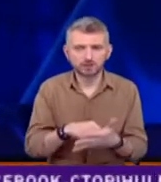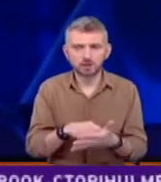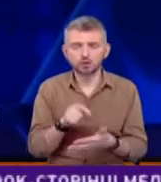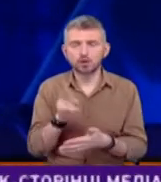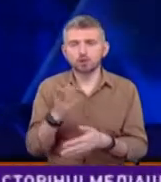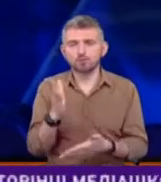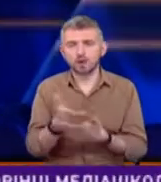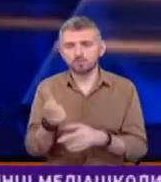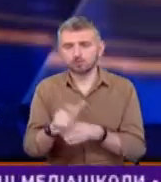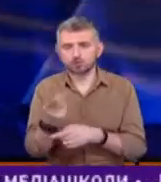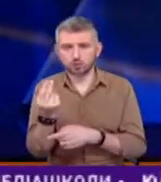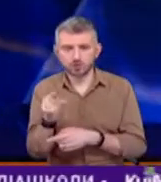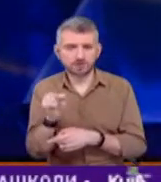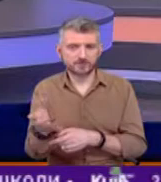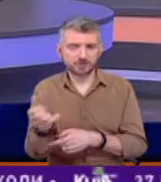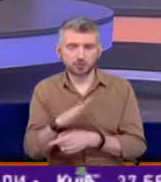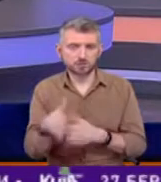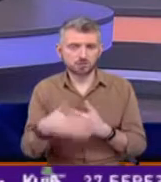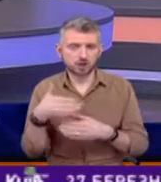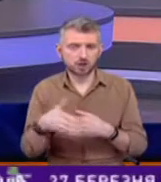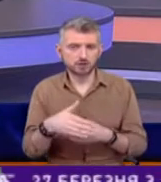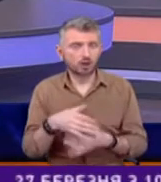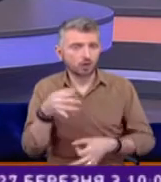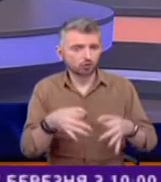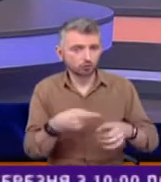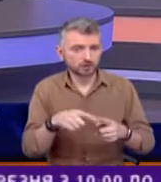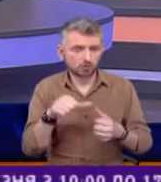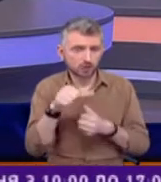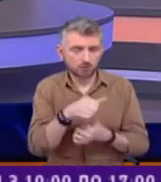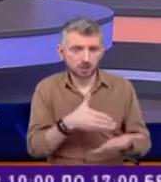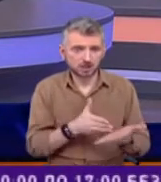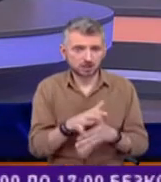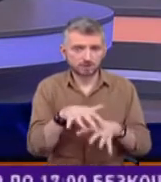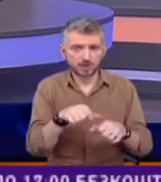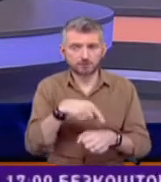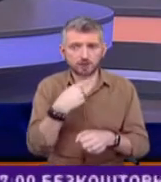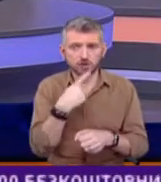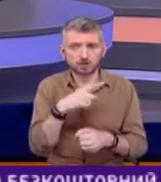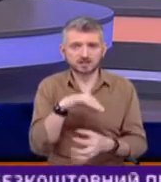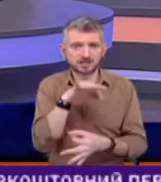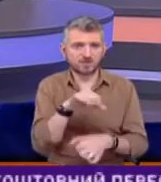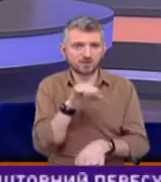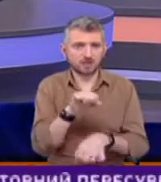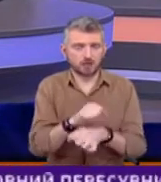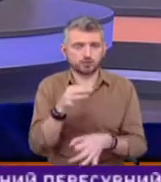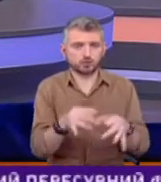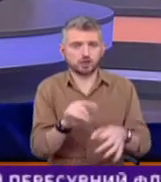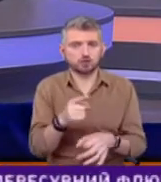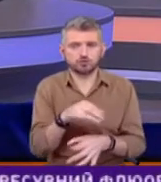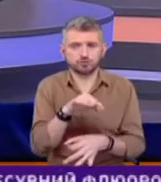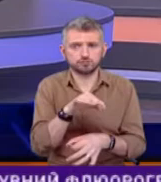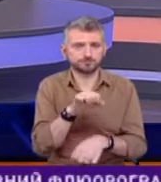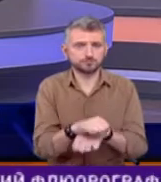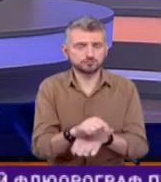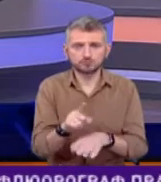більше грошей, він, власне, не отримує кримінального покарання. Суд – це окрема гілка влади. От ви кажете, що зависає у суді. А чого вона за суд?